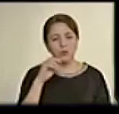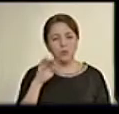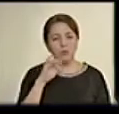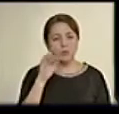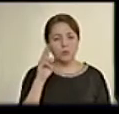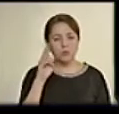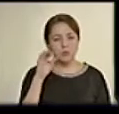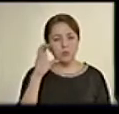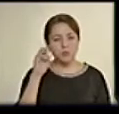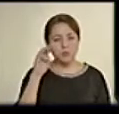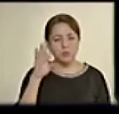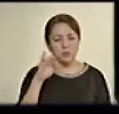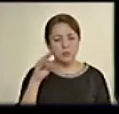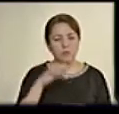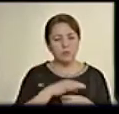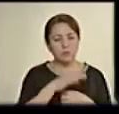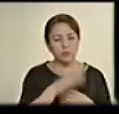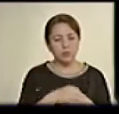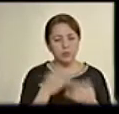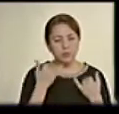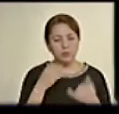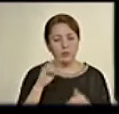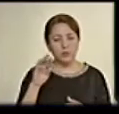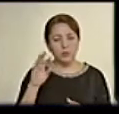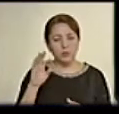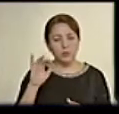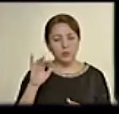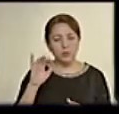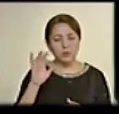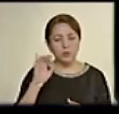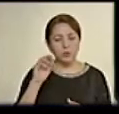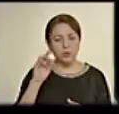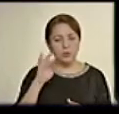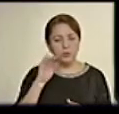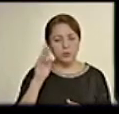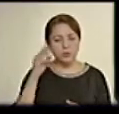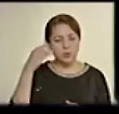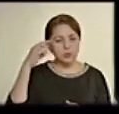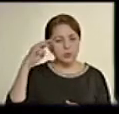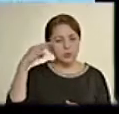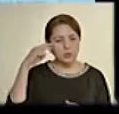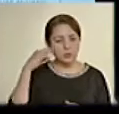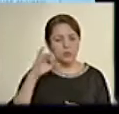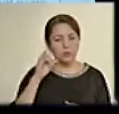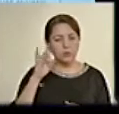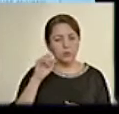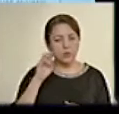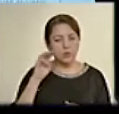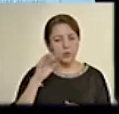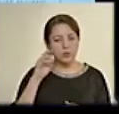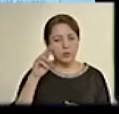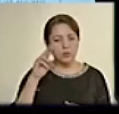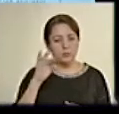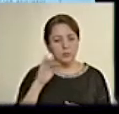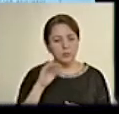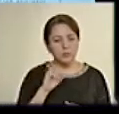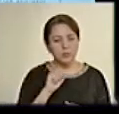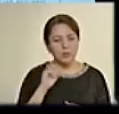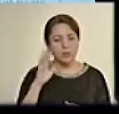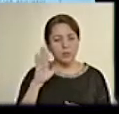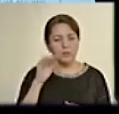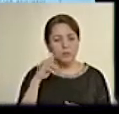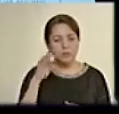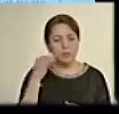viloyatlari, hozirgi Tojikistonning o'sha Xo'jand, O'ratepa, Hisor vodiylari va Afg'onistonning bir